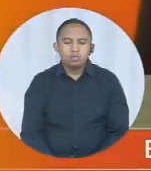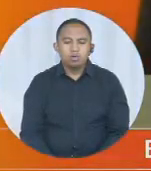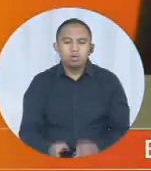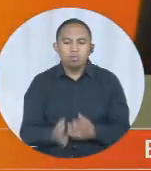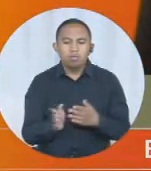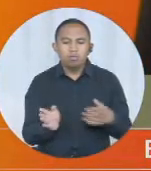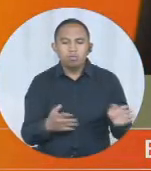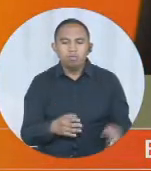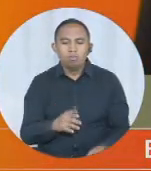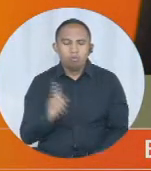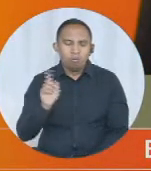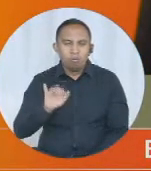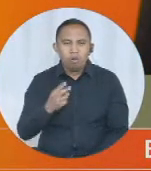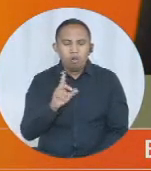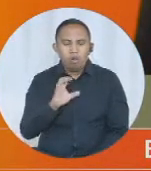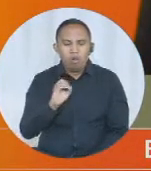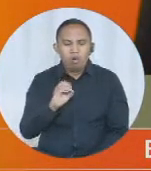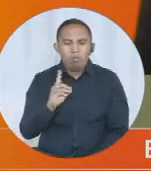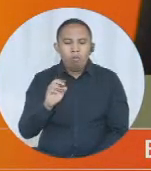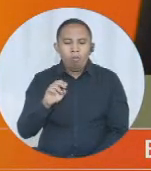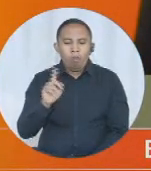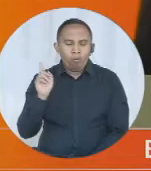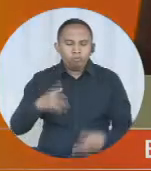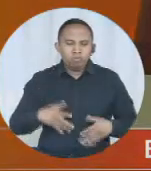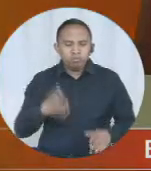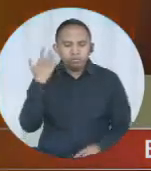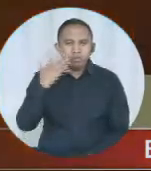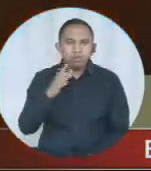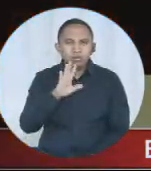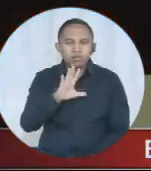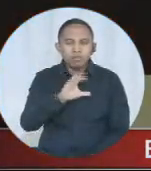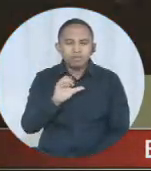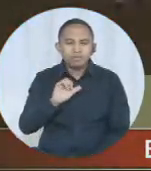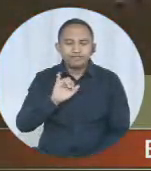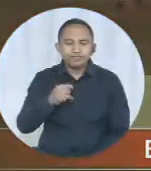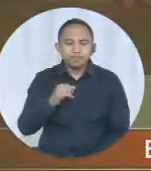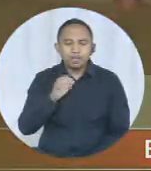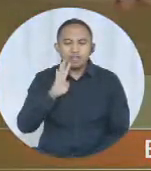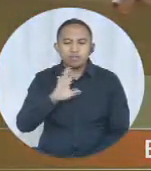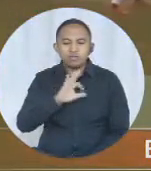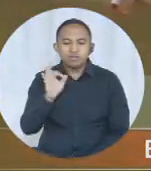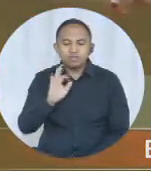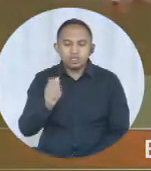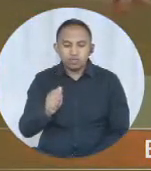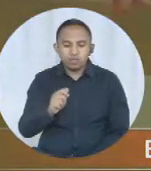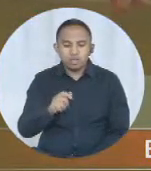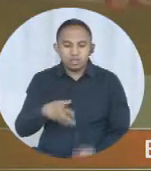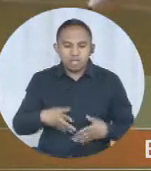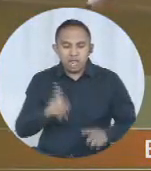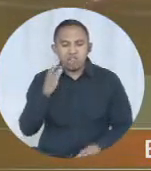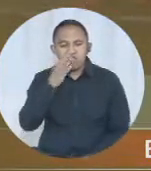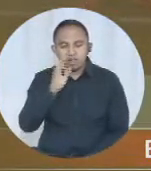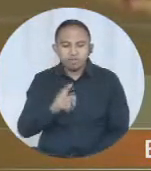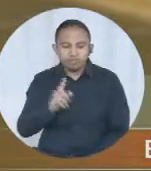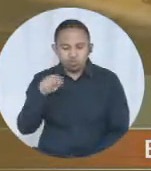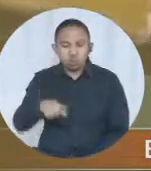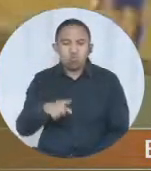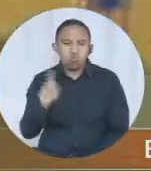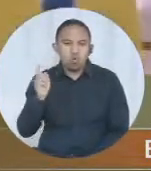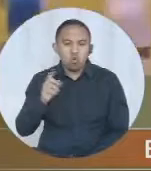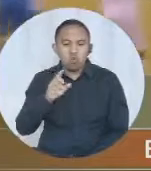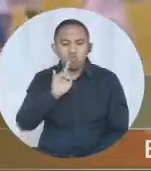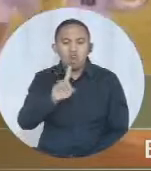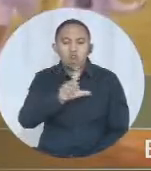Julio Donisa teraka ny 5 janoary 1975 tao a France, izany hoe 28 taona amin'izao fotoana